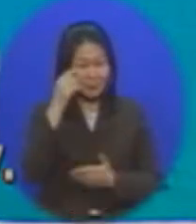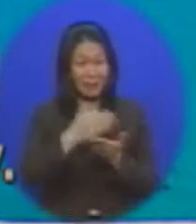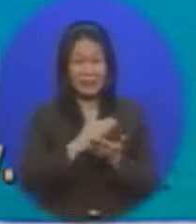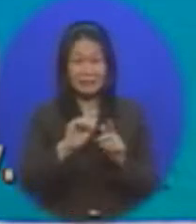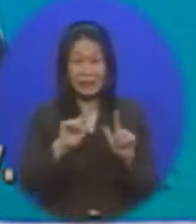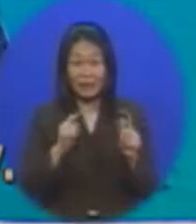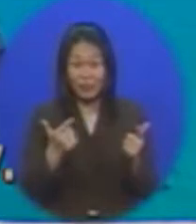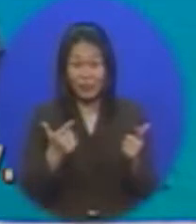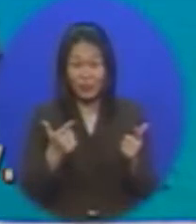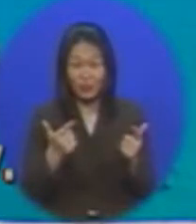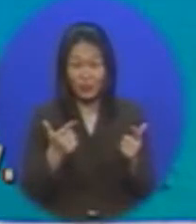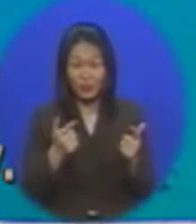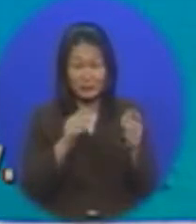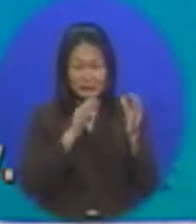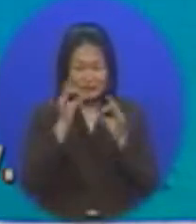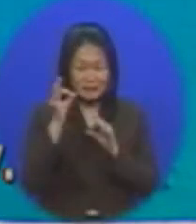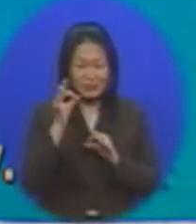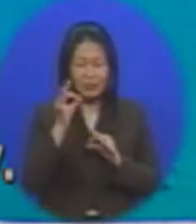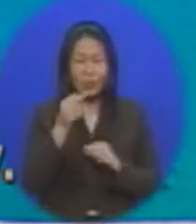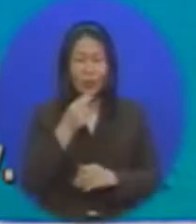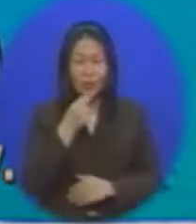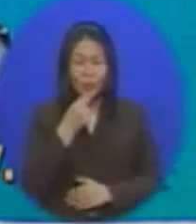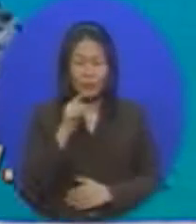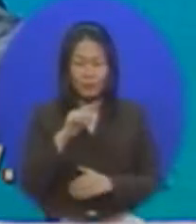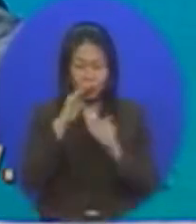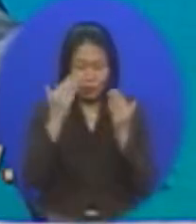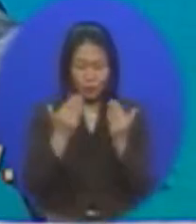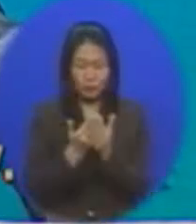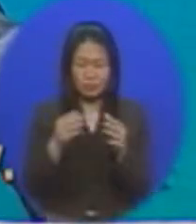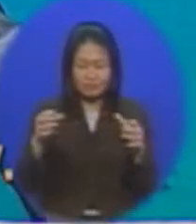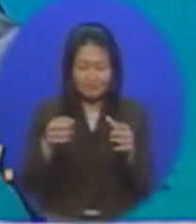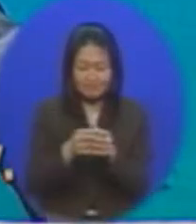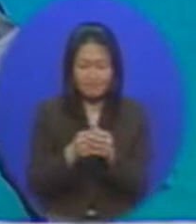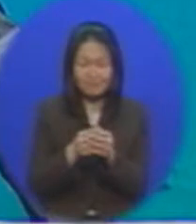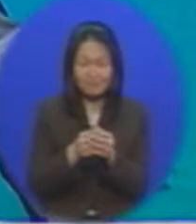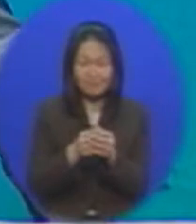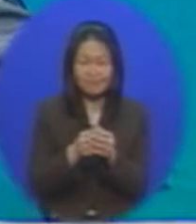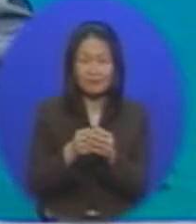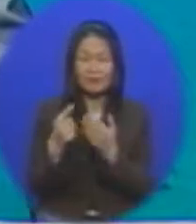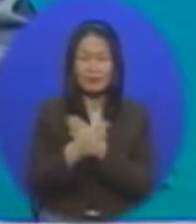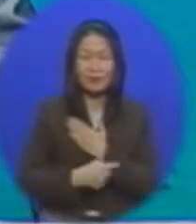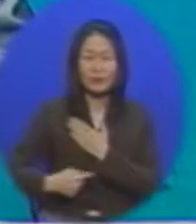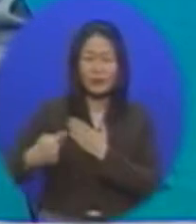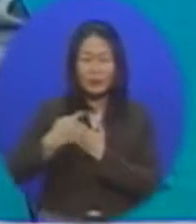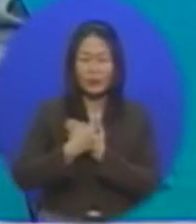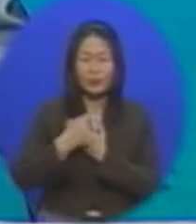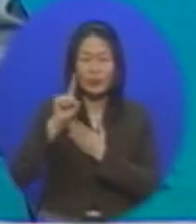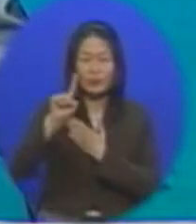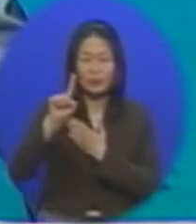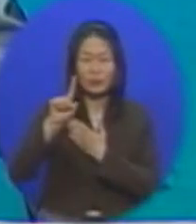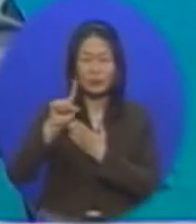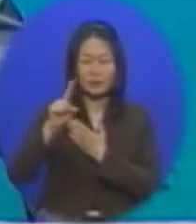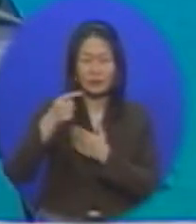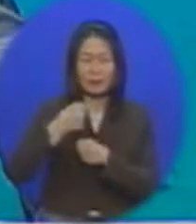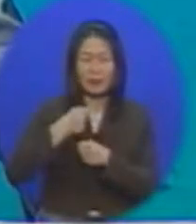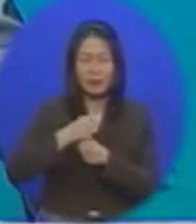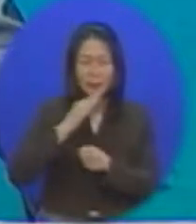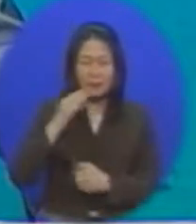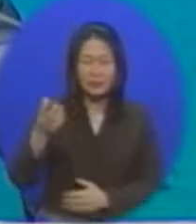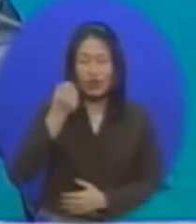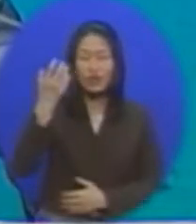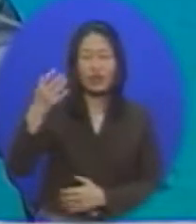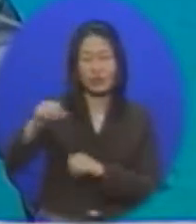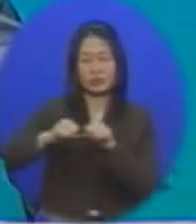담 몸처럼 여겨지도록 만드는 분이 성령님이 세요 여러분이 성령의 역사가 뭔지를 정확하게